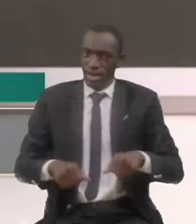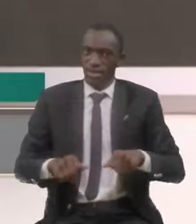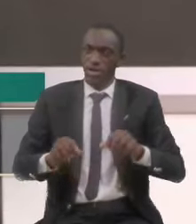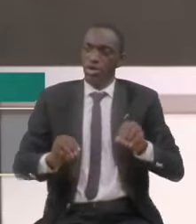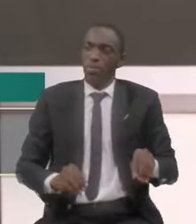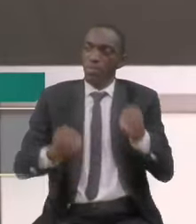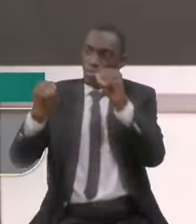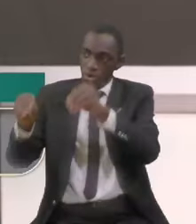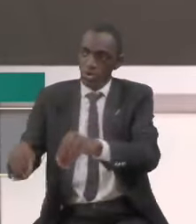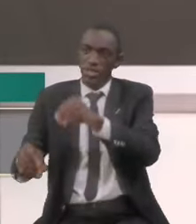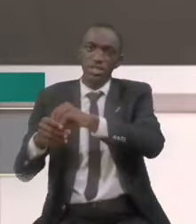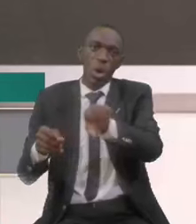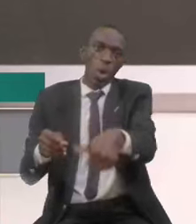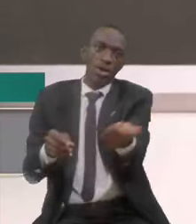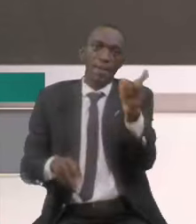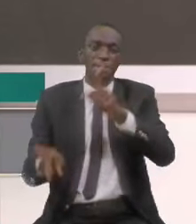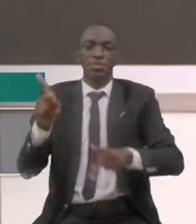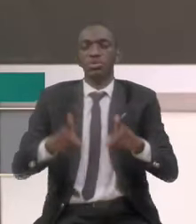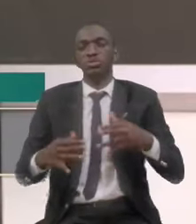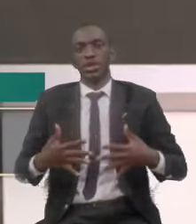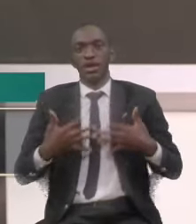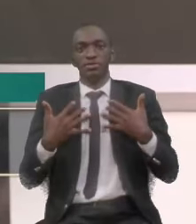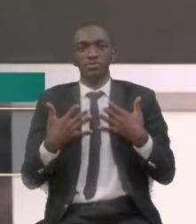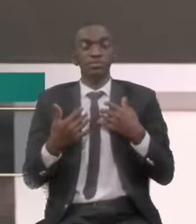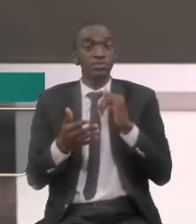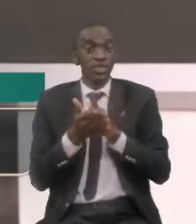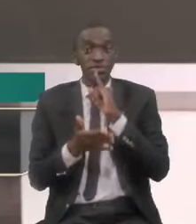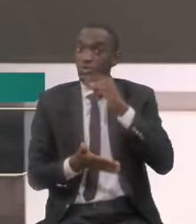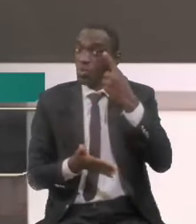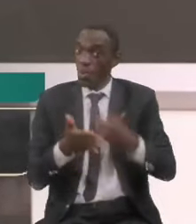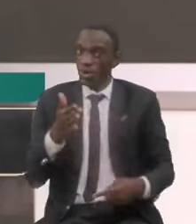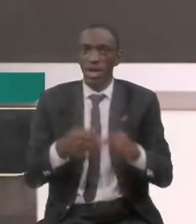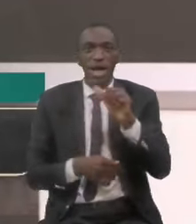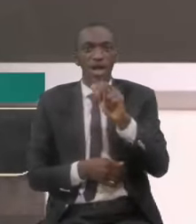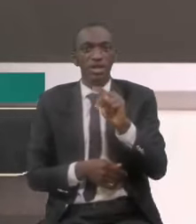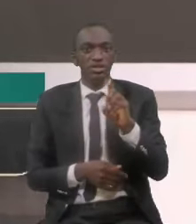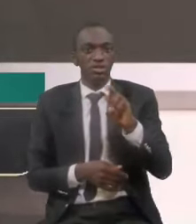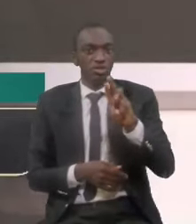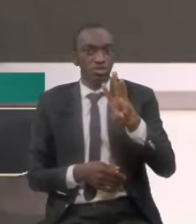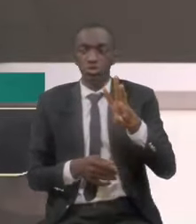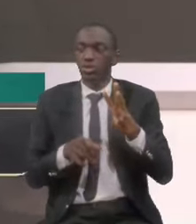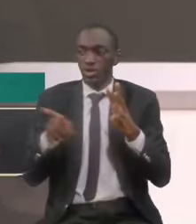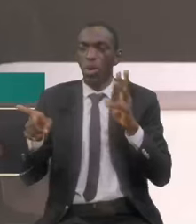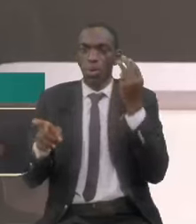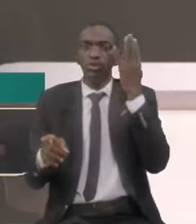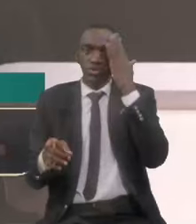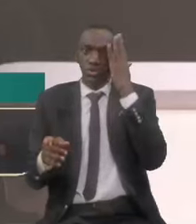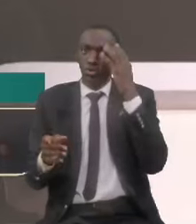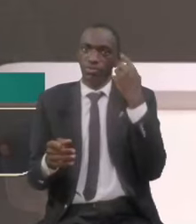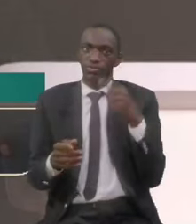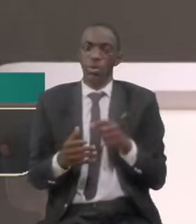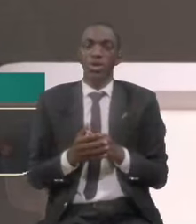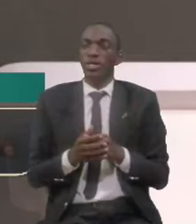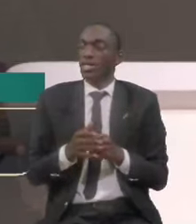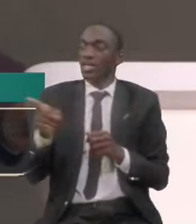donner, mettre dans la vie des autres. C'est ce que André, c'est pourquoi il est devenu une